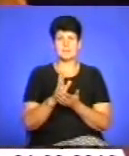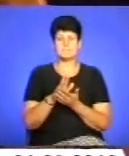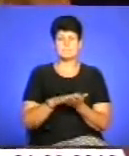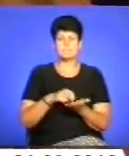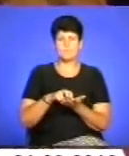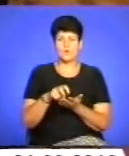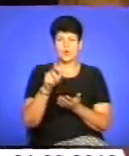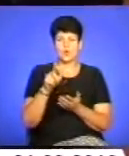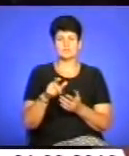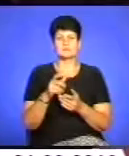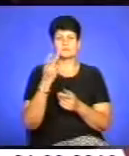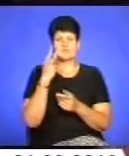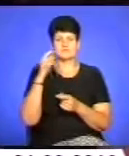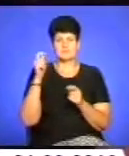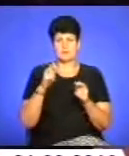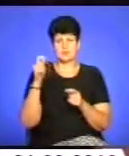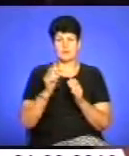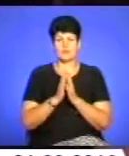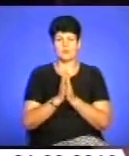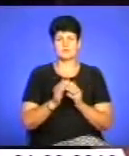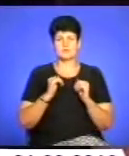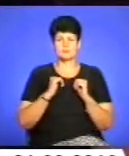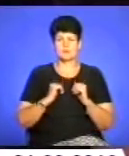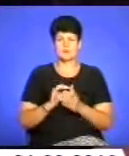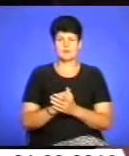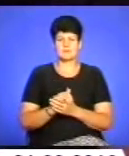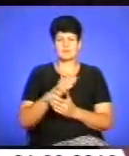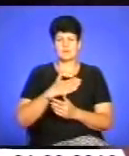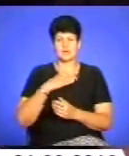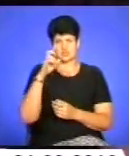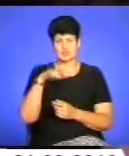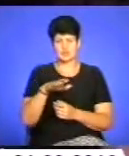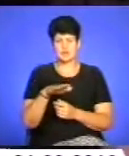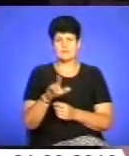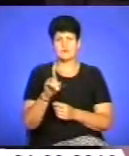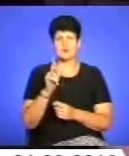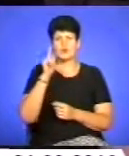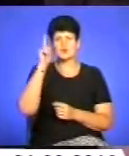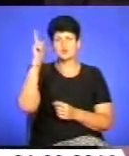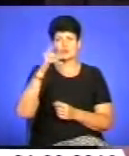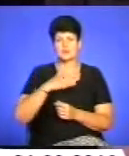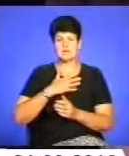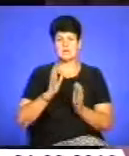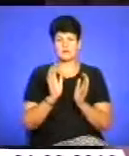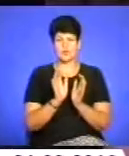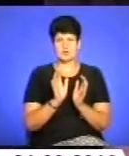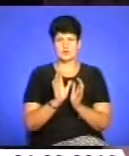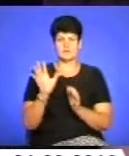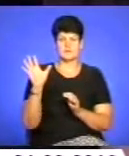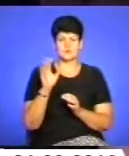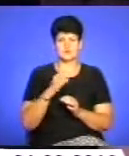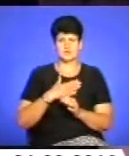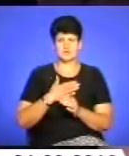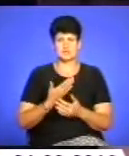завжди приїжджаємо. І молимося за спокій і мир в нашій державі, щоб Господь нас охороняв ціле наше